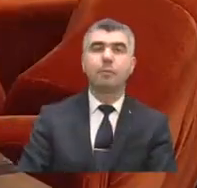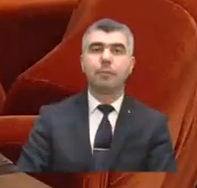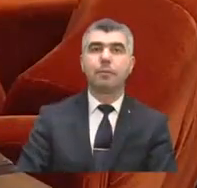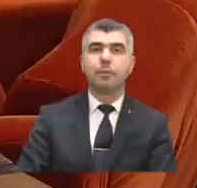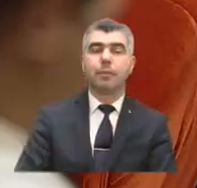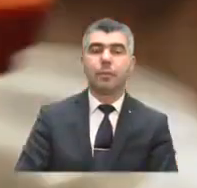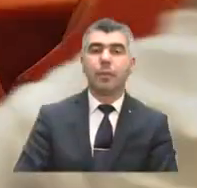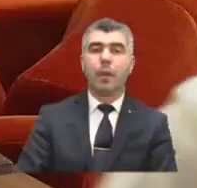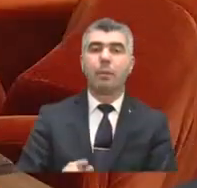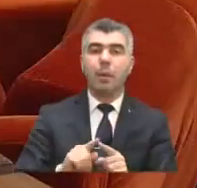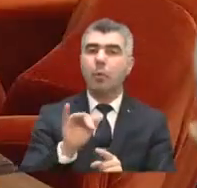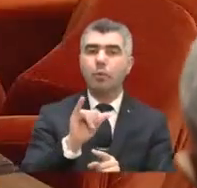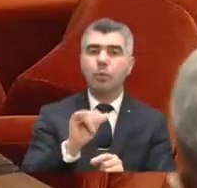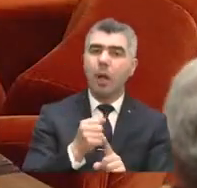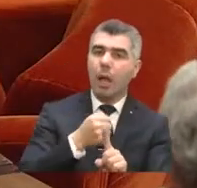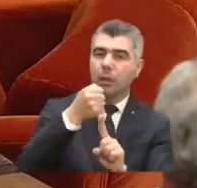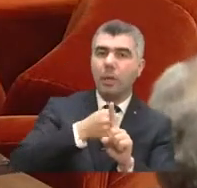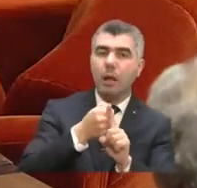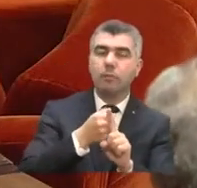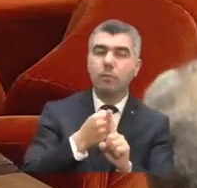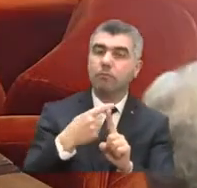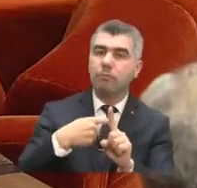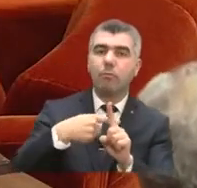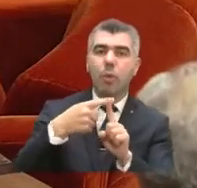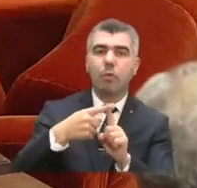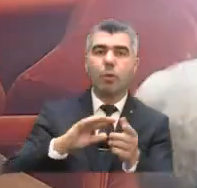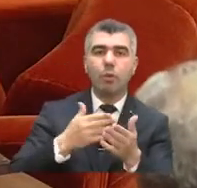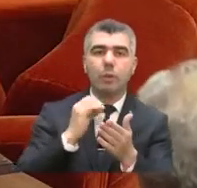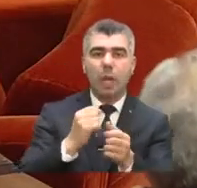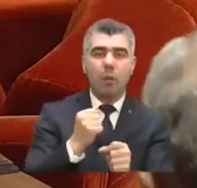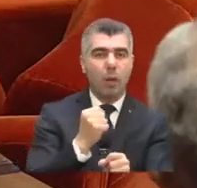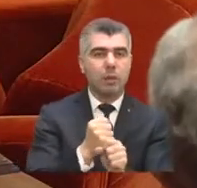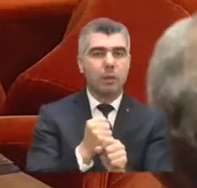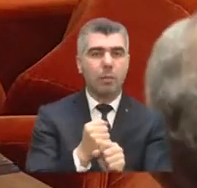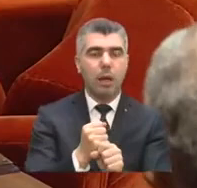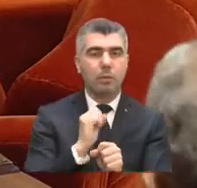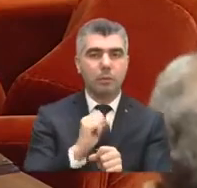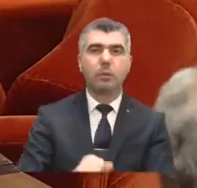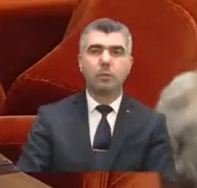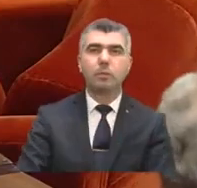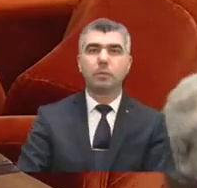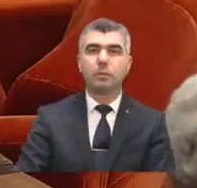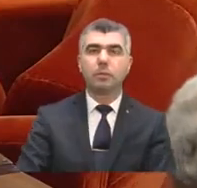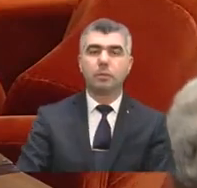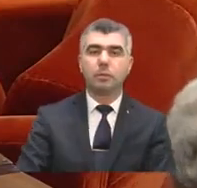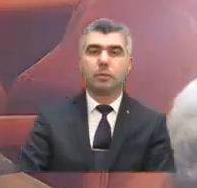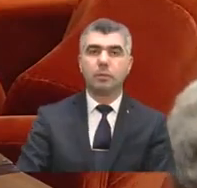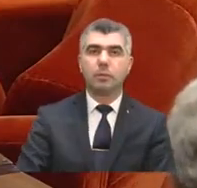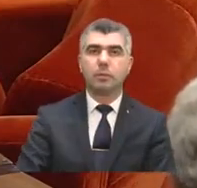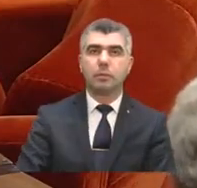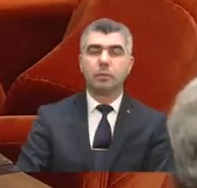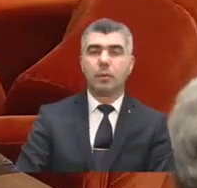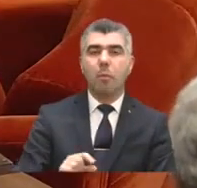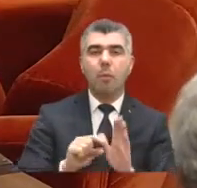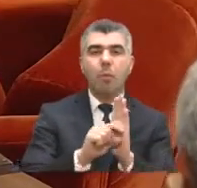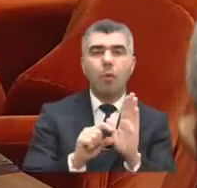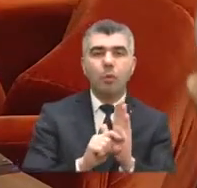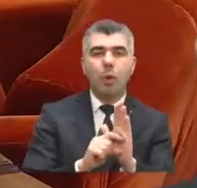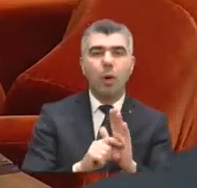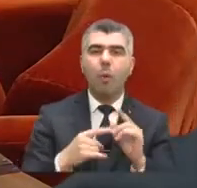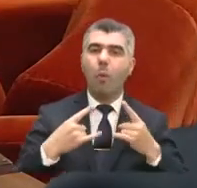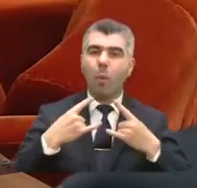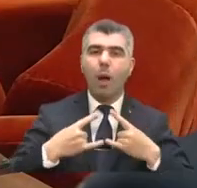راجع للمجهودات المبذولة من طرف جميع المتدخلين في هذا المجال، ومرتبطة بموضوع السلامة،